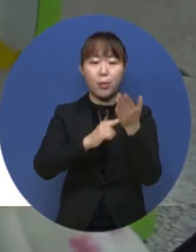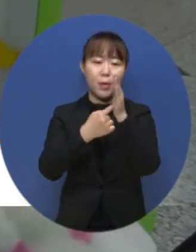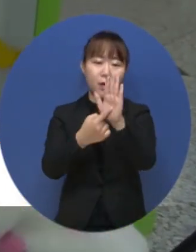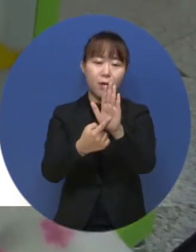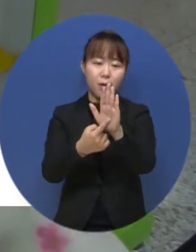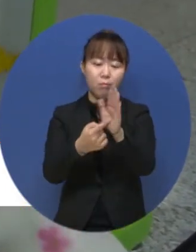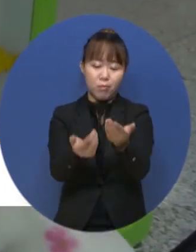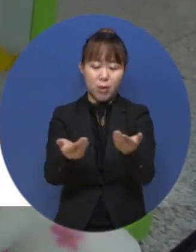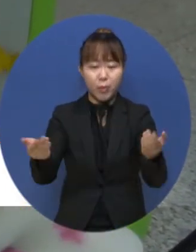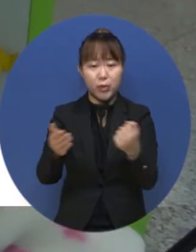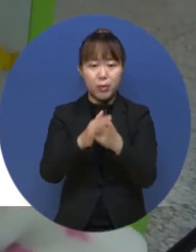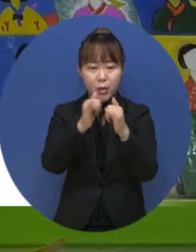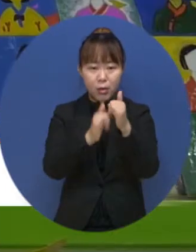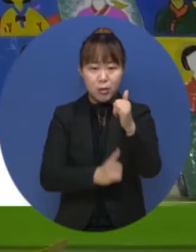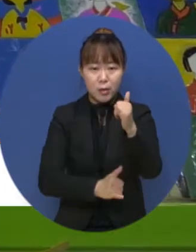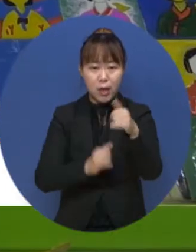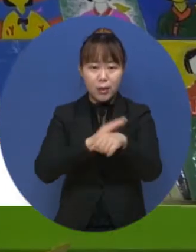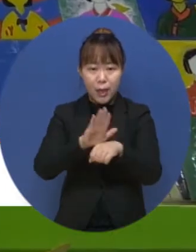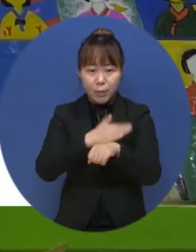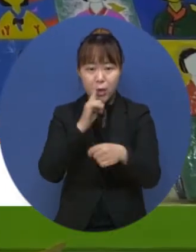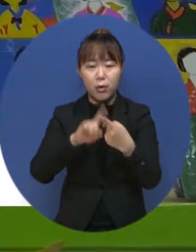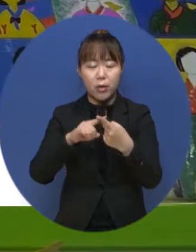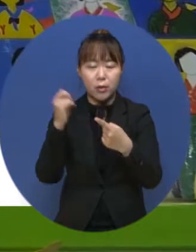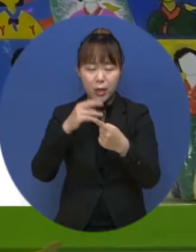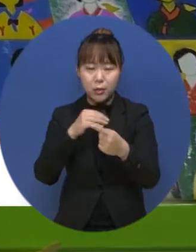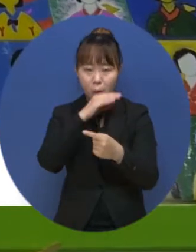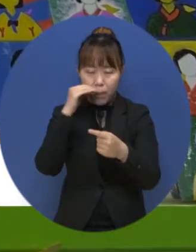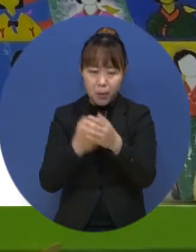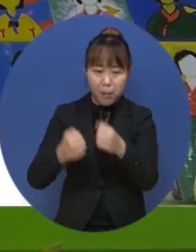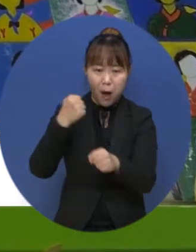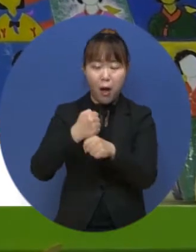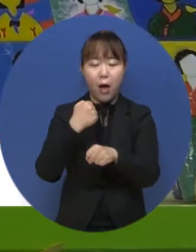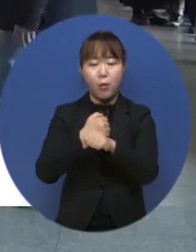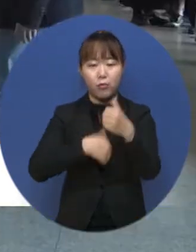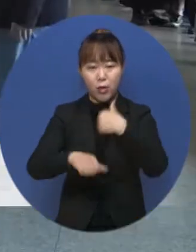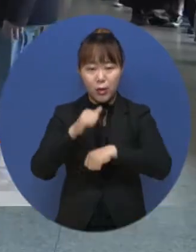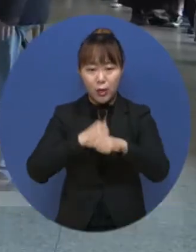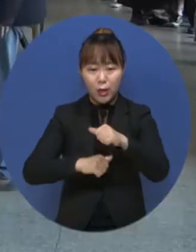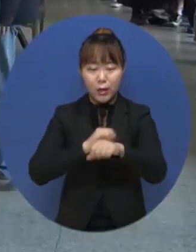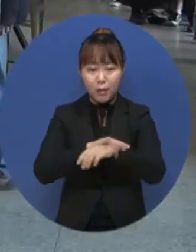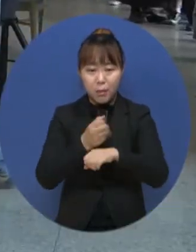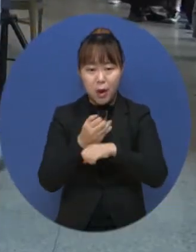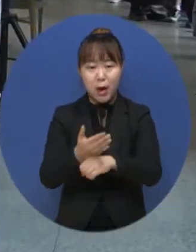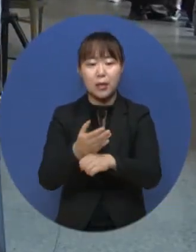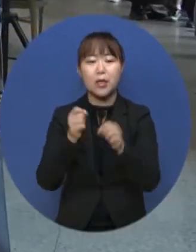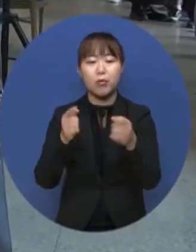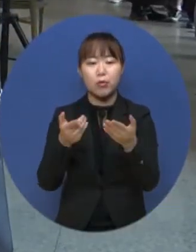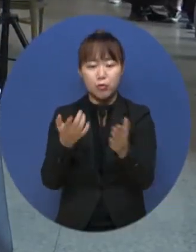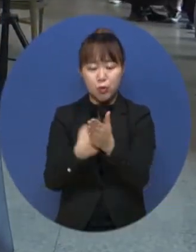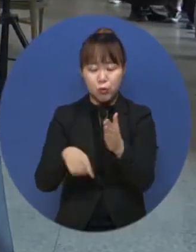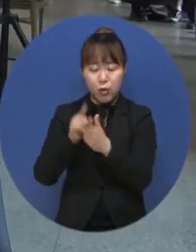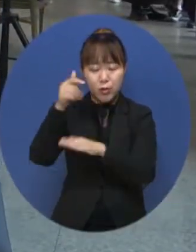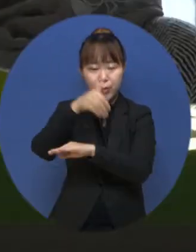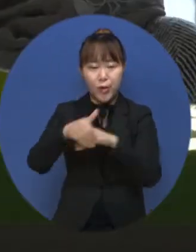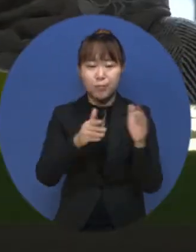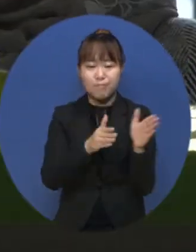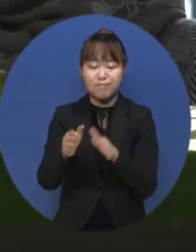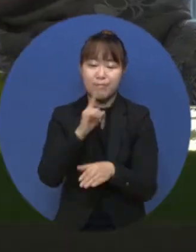전시함으로써 역사 왜곡을 바로잡고 후손들에게 역사인식을 바로잡는 계기를 제공하기 위해